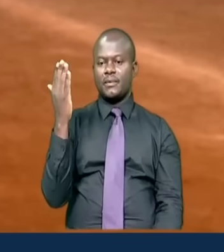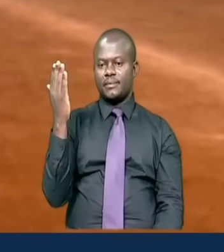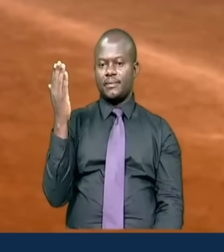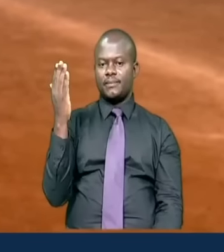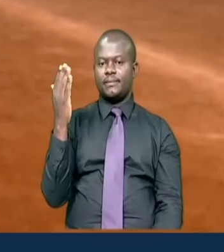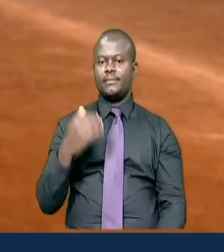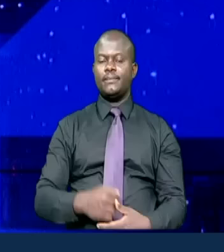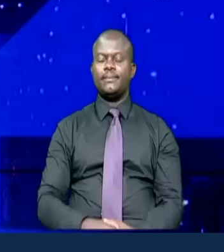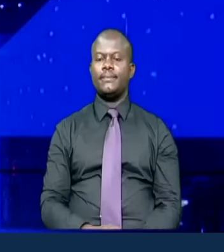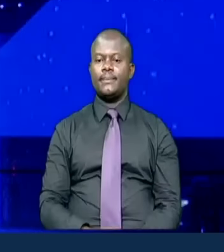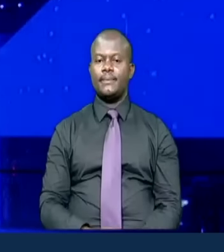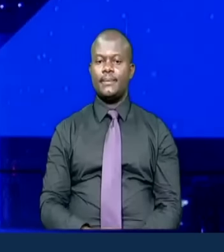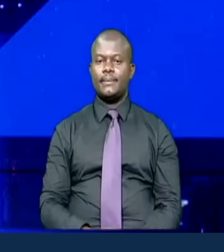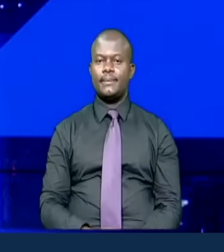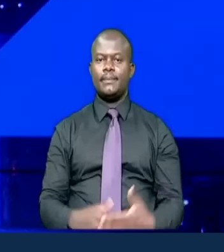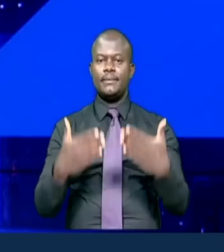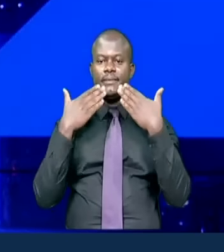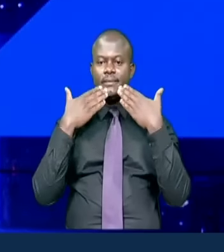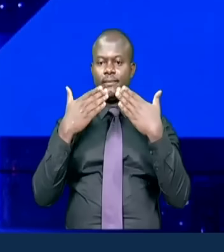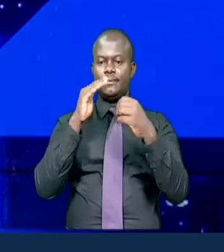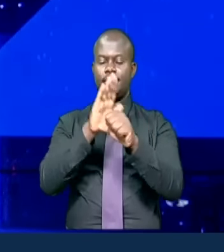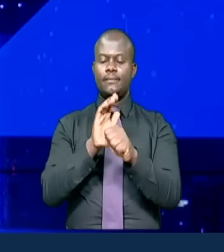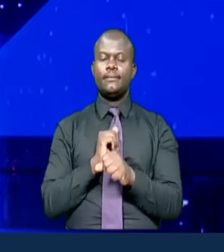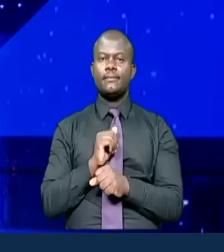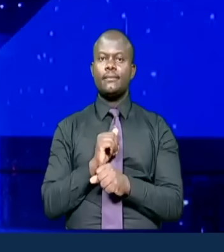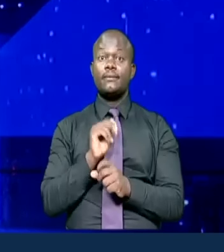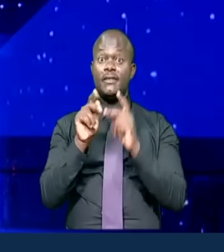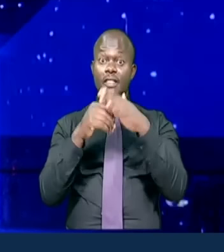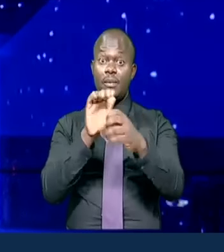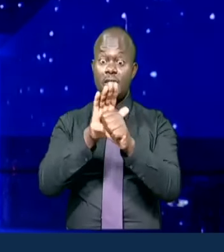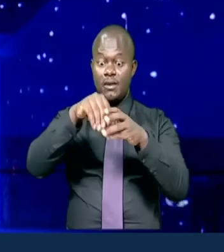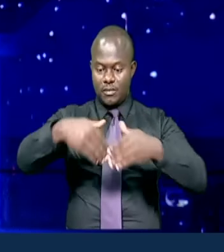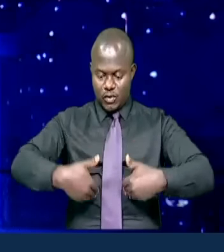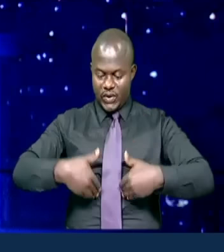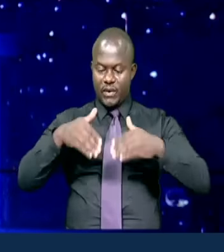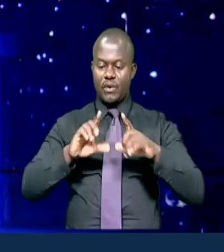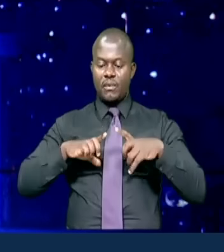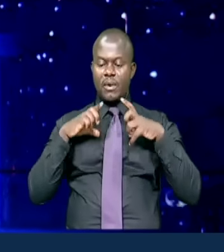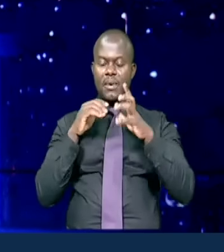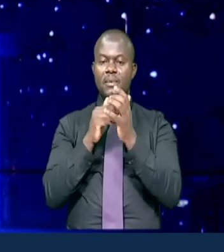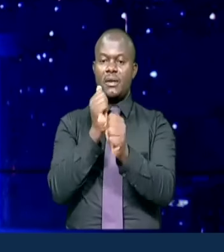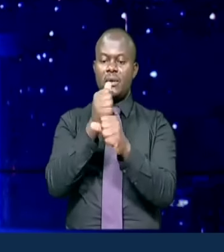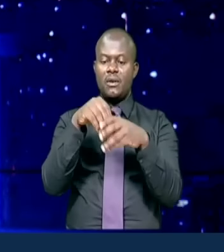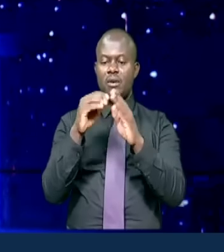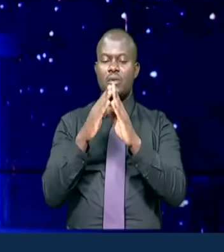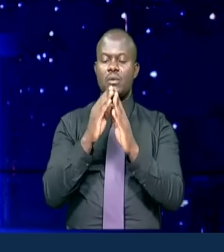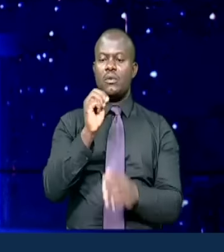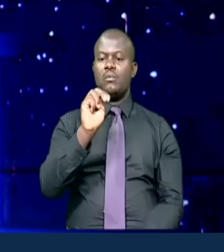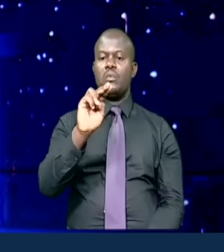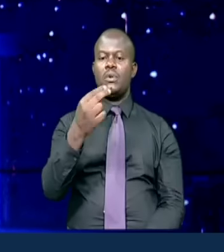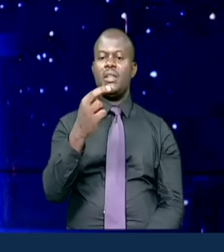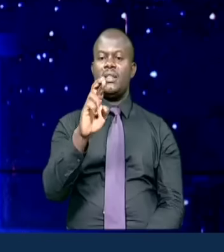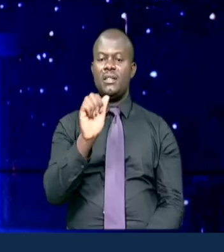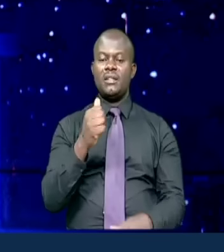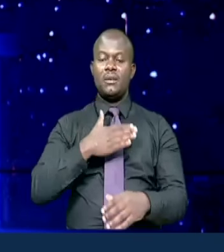Rwanda Rwamagana Urakoze cyane Jean Paul. Hari abiganjemo urubyiruko batuye n'abakorera mu mudugudu wa Muhira bishimira